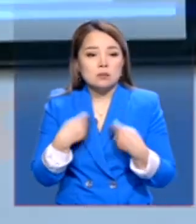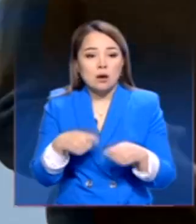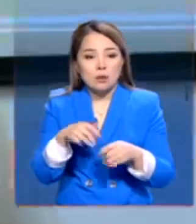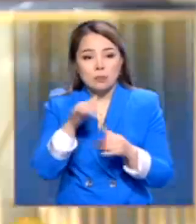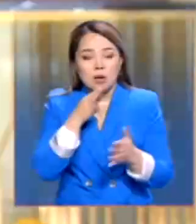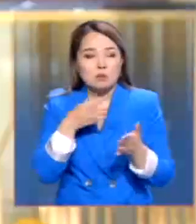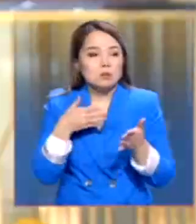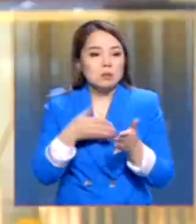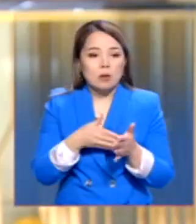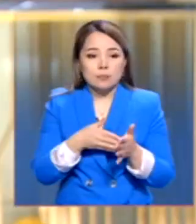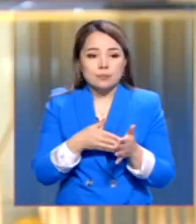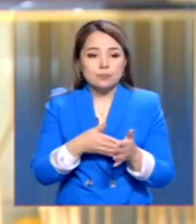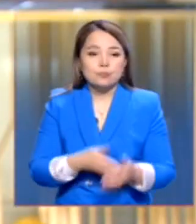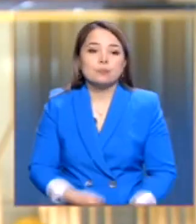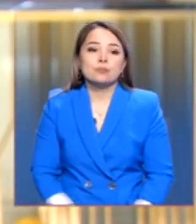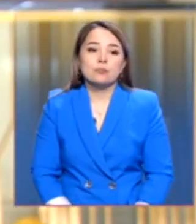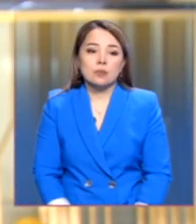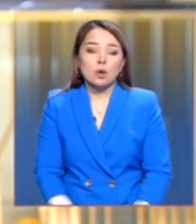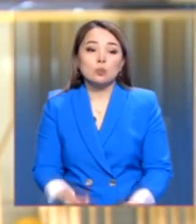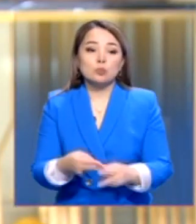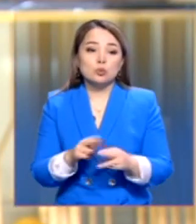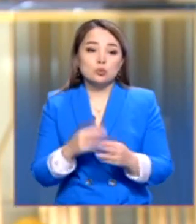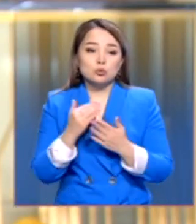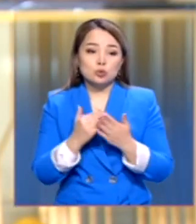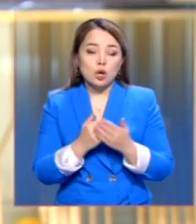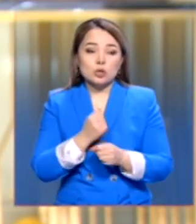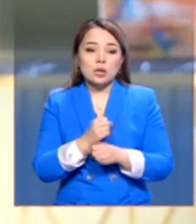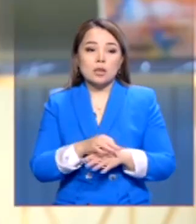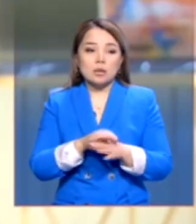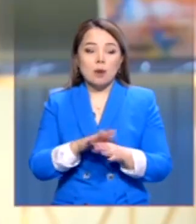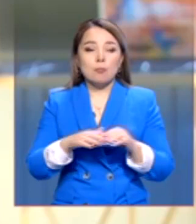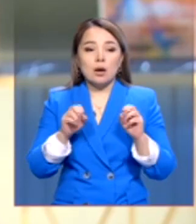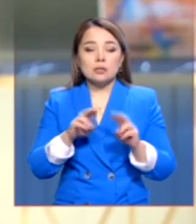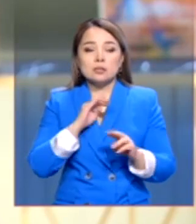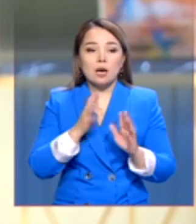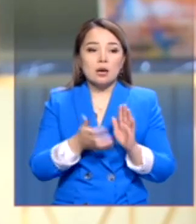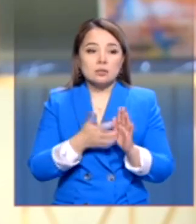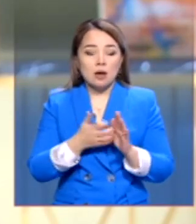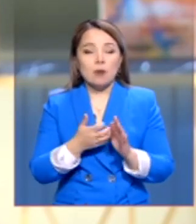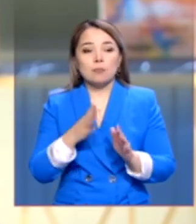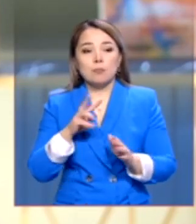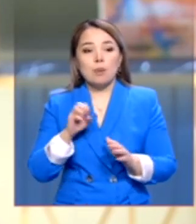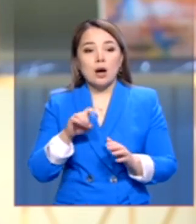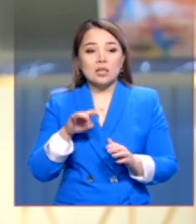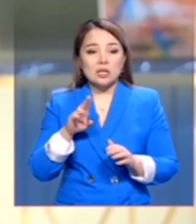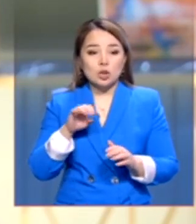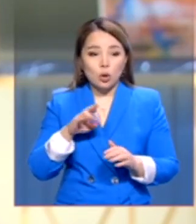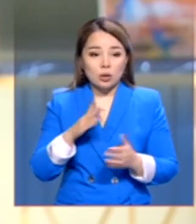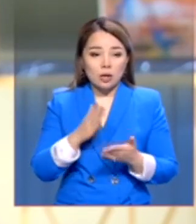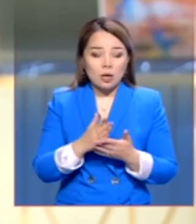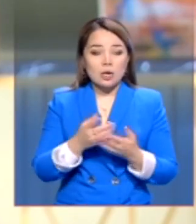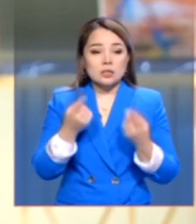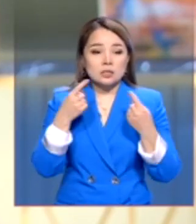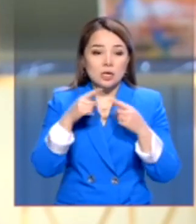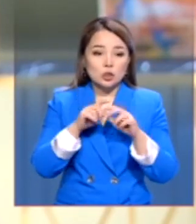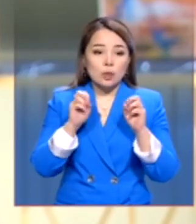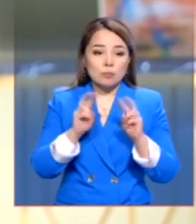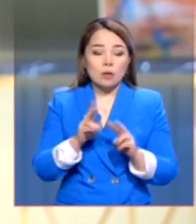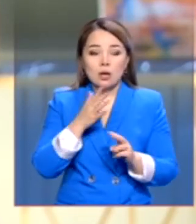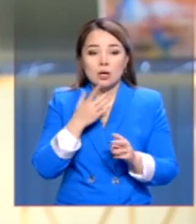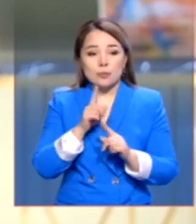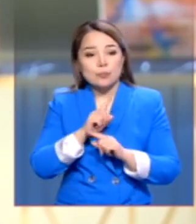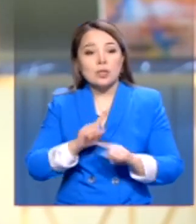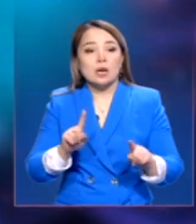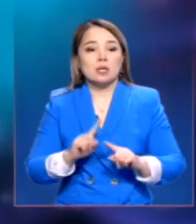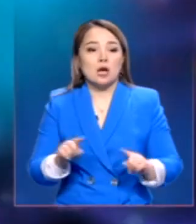алмау. Бұл жүйені жасайтын мамандар жеткіліксіз. Маркетологтарда жалпы осы креативті индустрияға